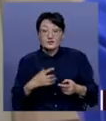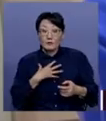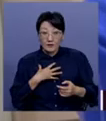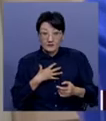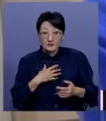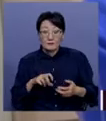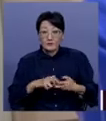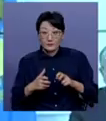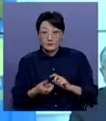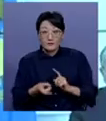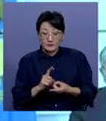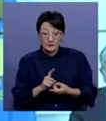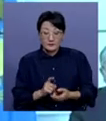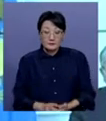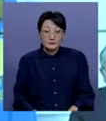тұр.